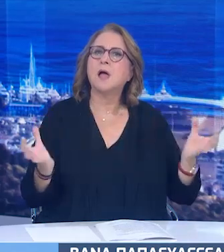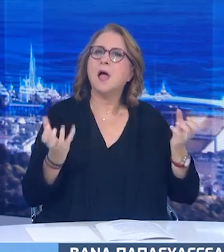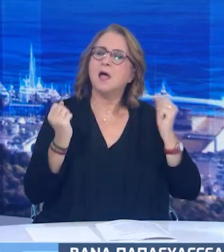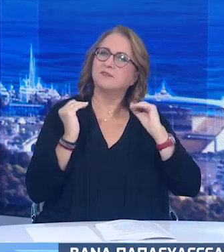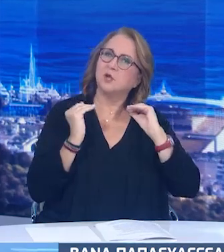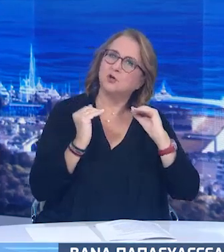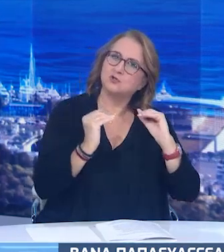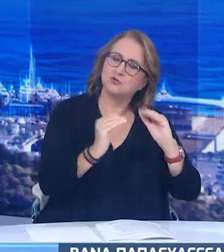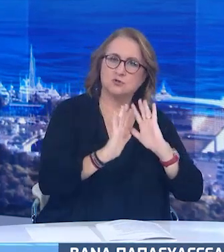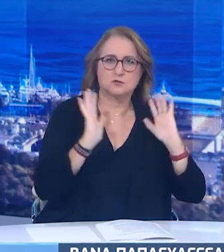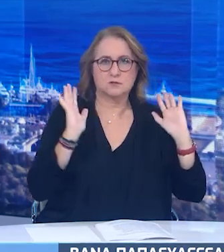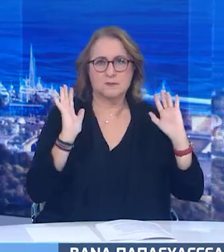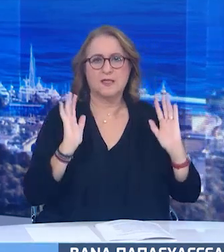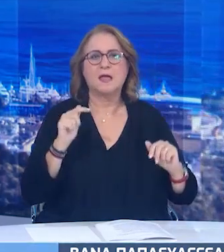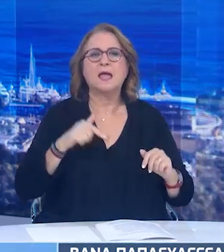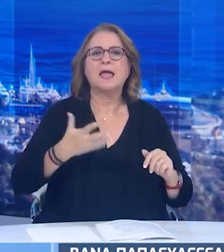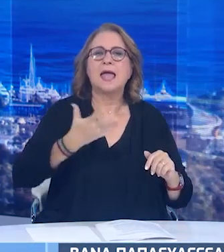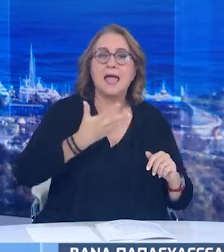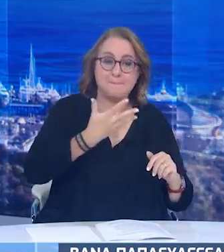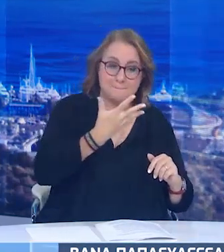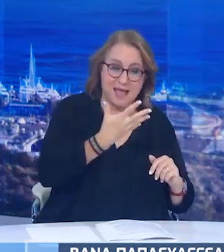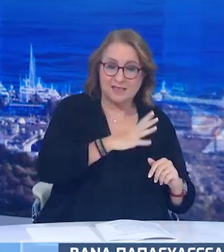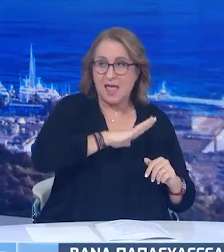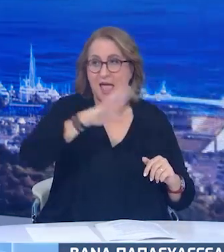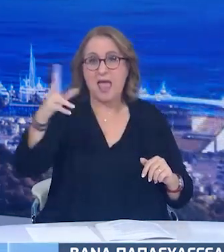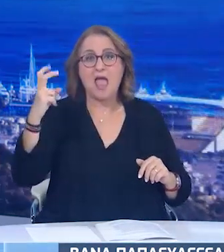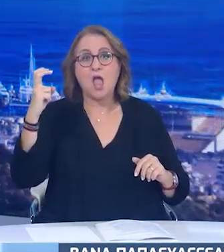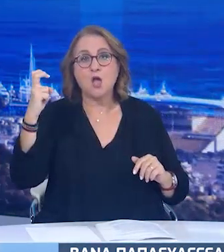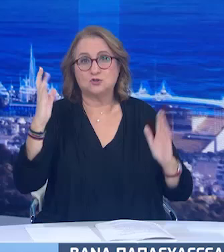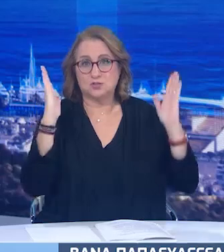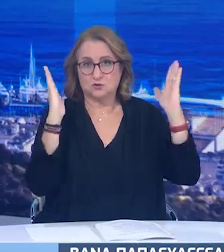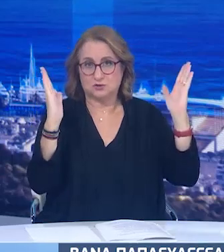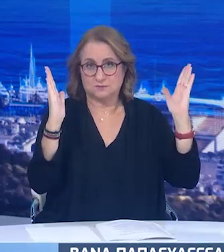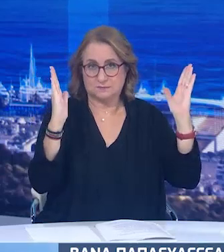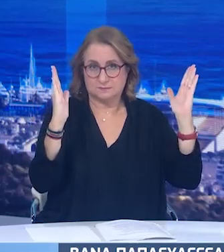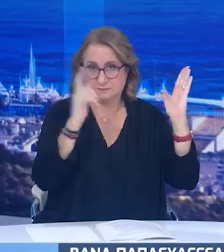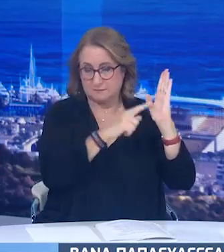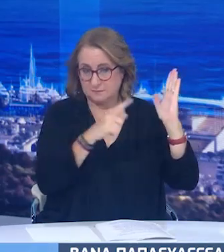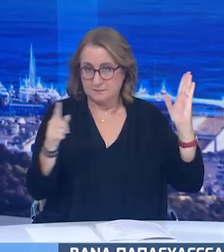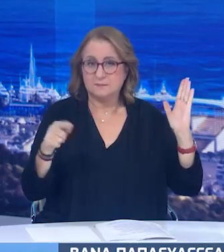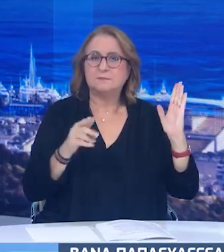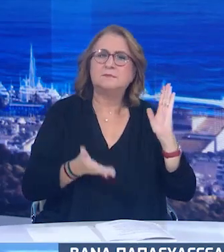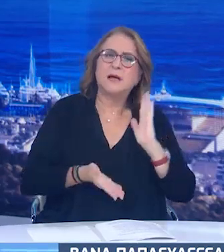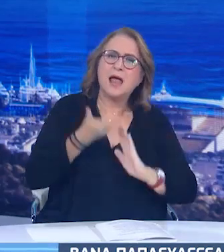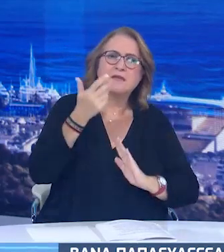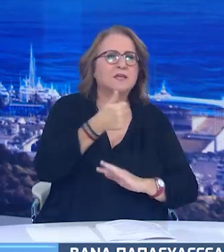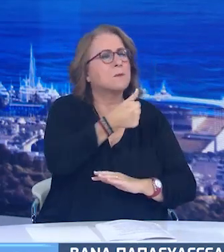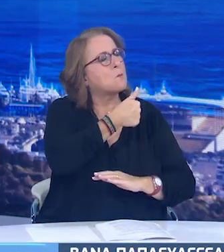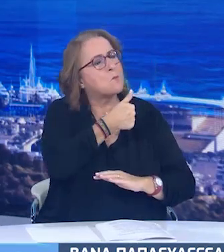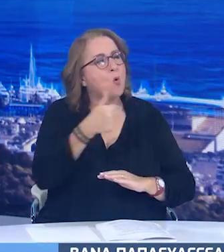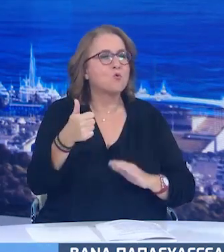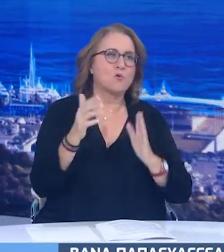και εφήβους από ηλικίας 5 έως 20, γιατί έτσι τα χωρίζει ΕΟΔΗ ετών, αυξήθηκε κατά μόλις